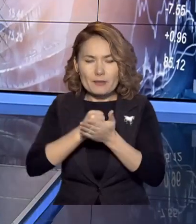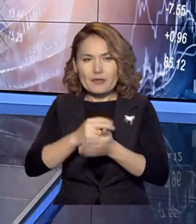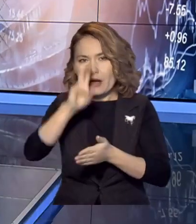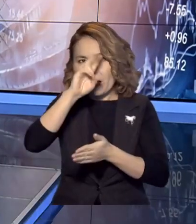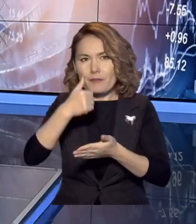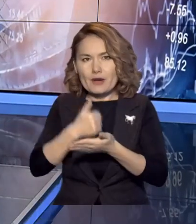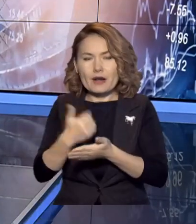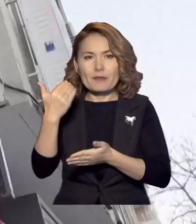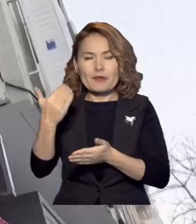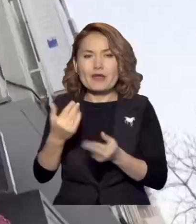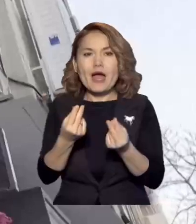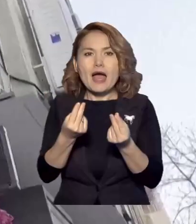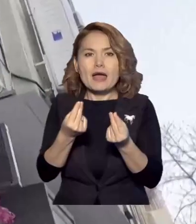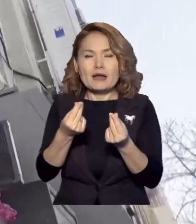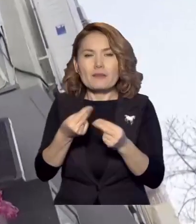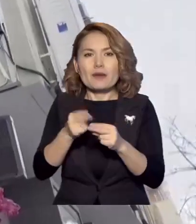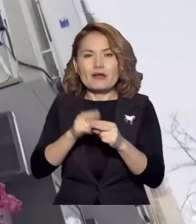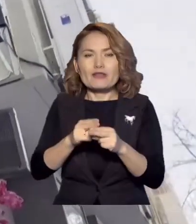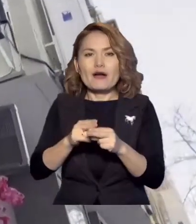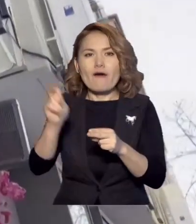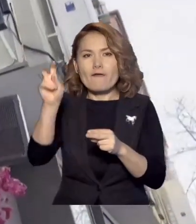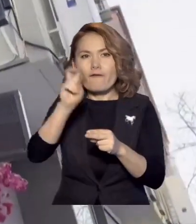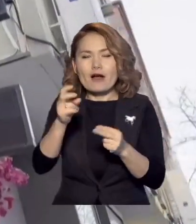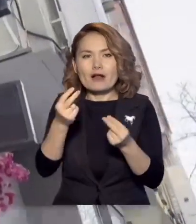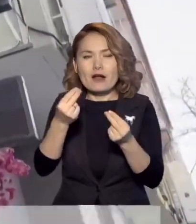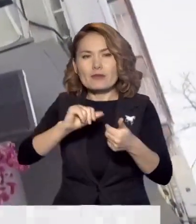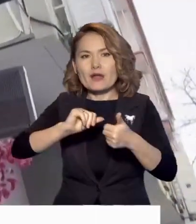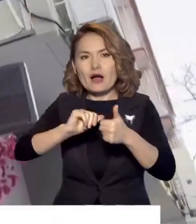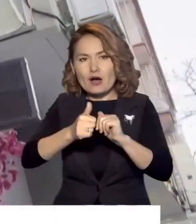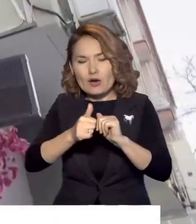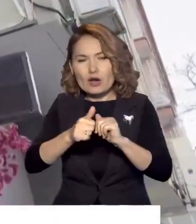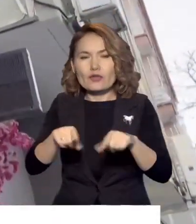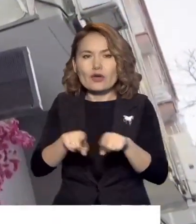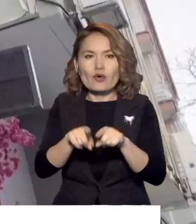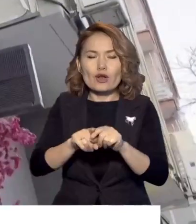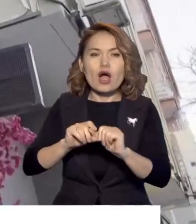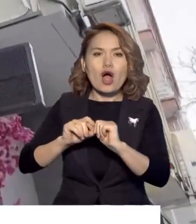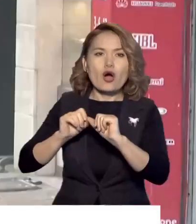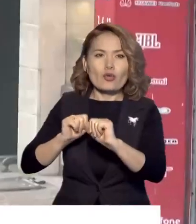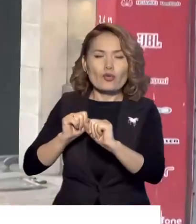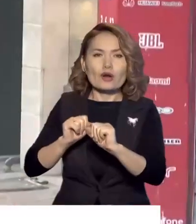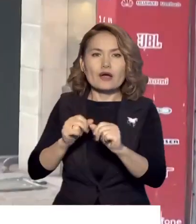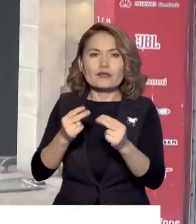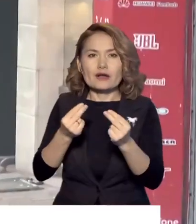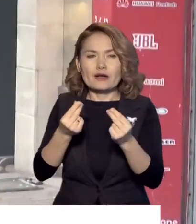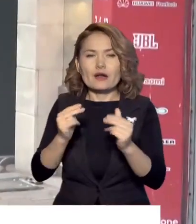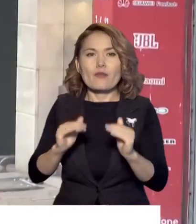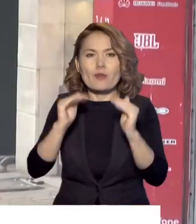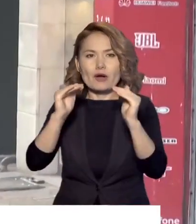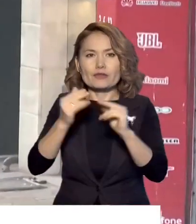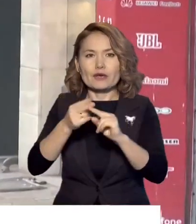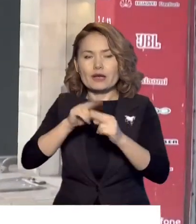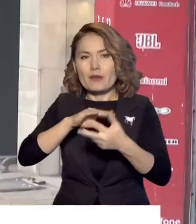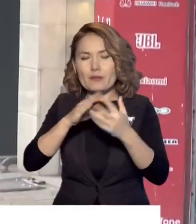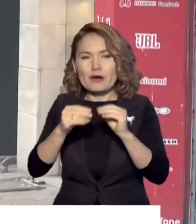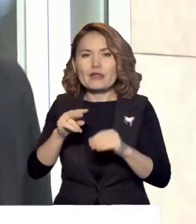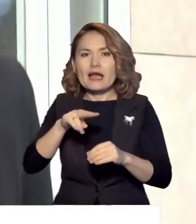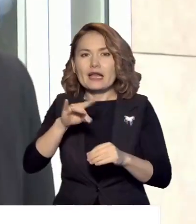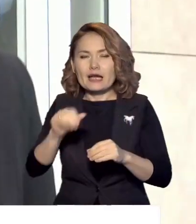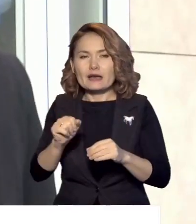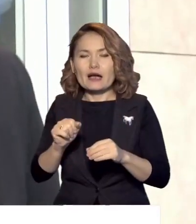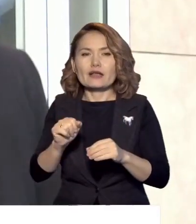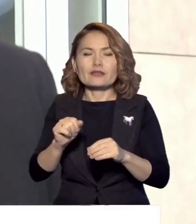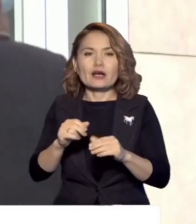Мемлекет басшысы инвесторларды валюта бағамының ауытқуларына қорғауға уәде берді. Нақтырақ айтсақ, лирадағы депозит кірісі